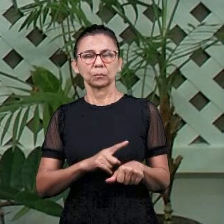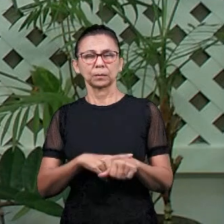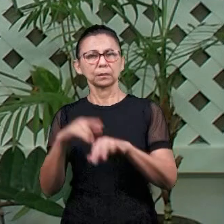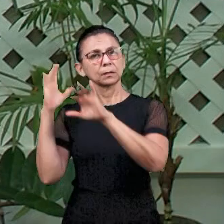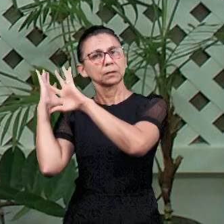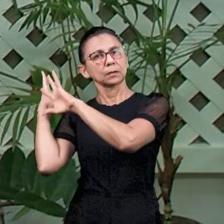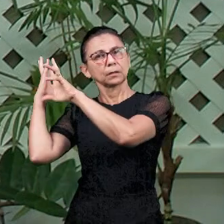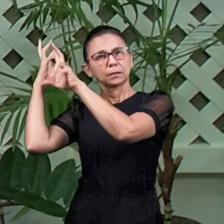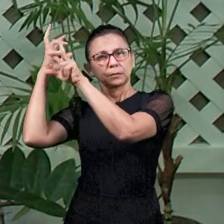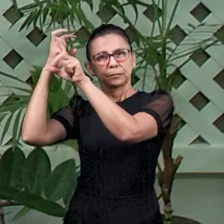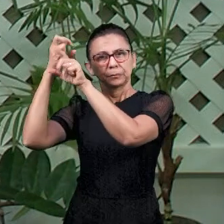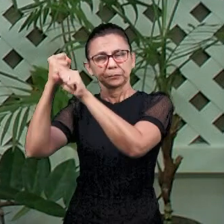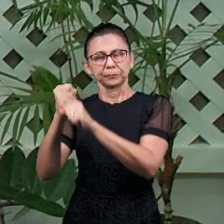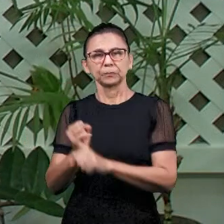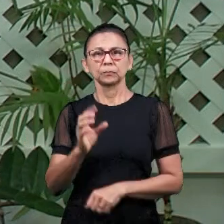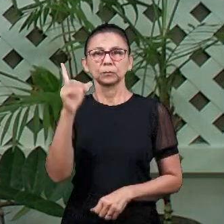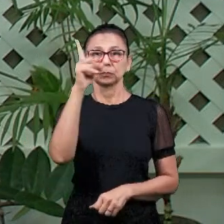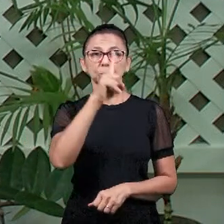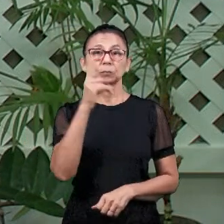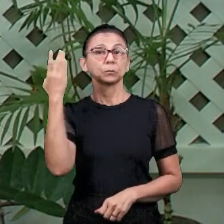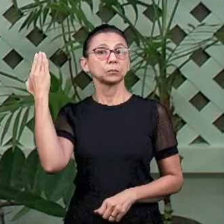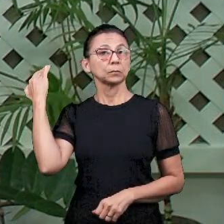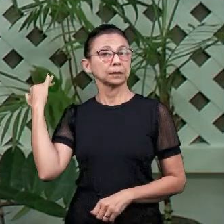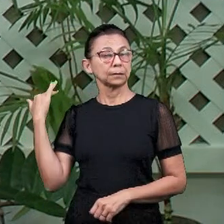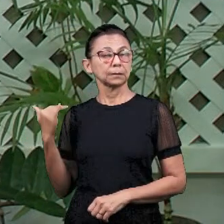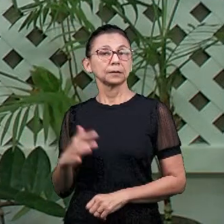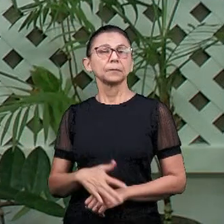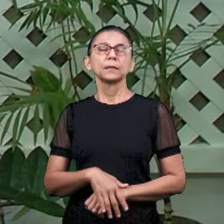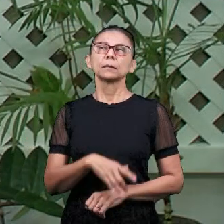nous avons eu beaucoup de questionnements.